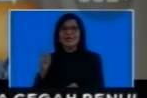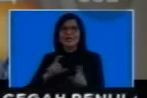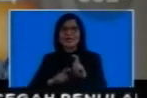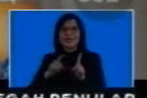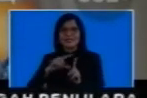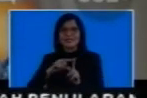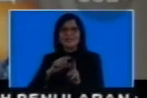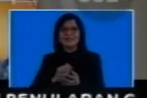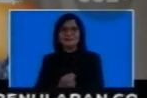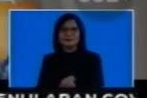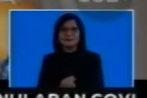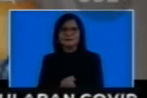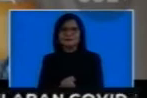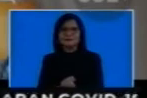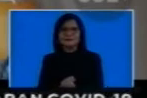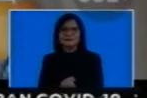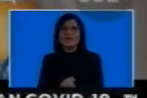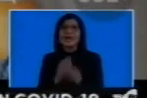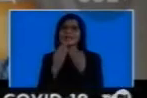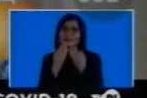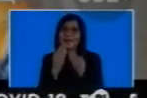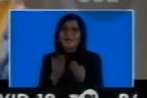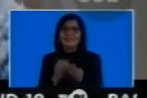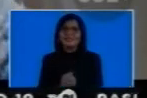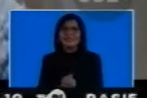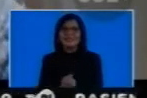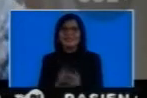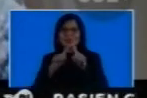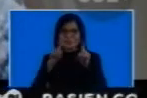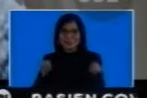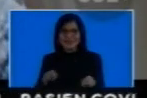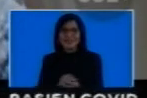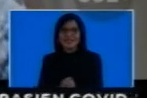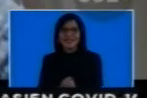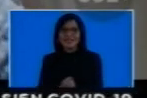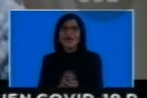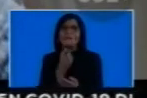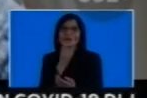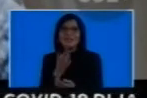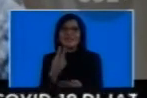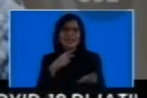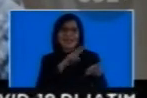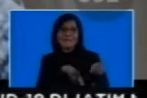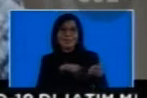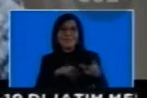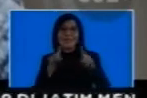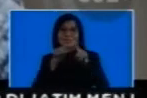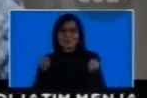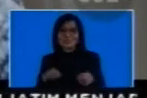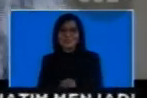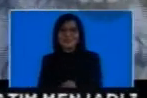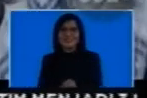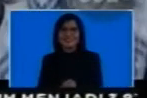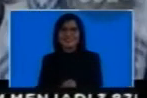dari SDK Kaenbaun. Terima kasih Ibu Maria, mohon izin membaca surat